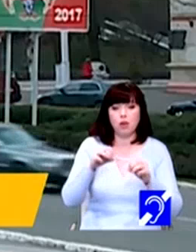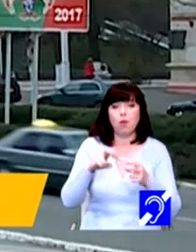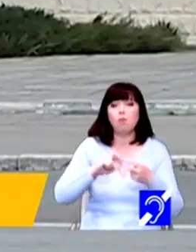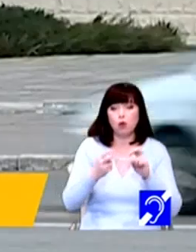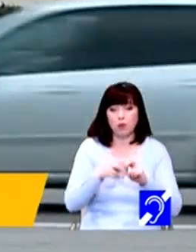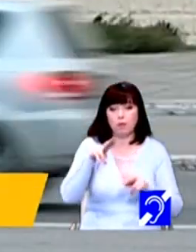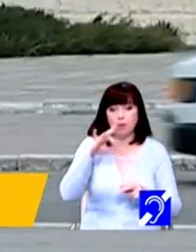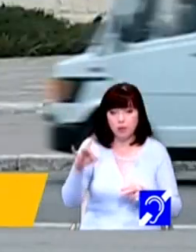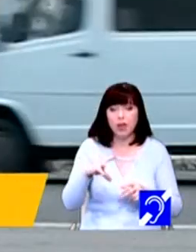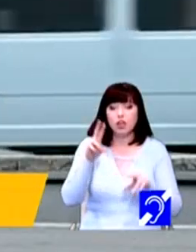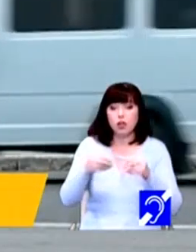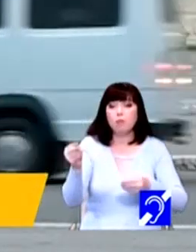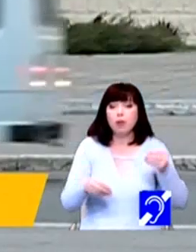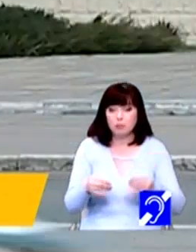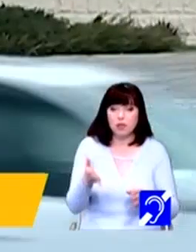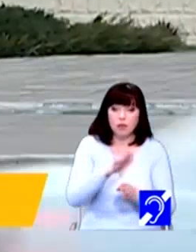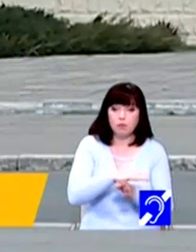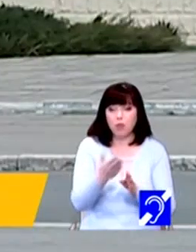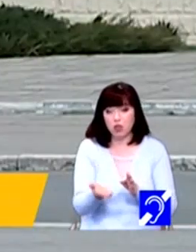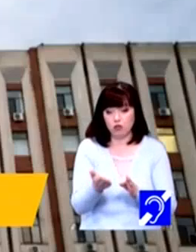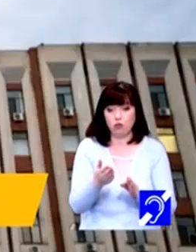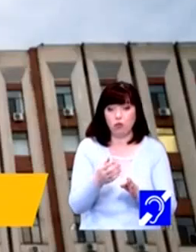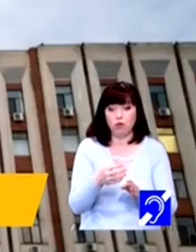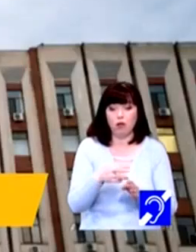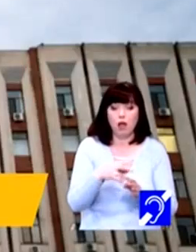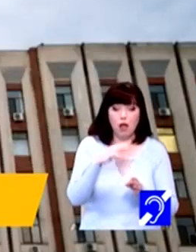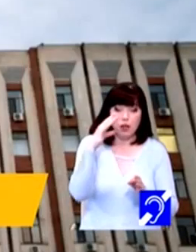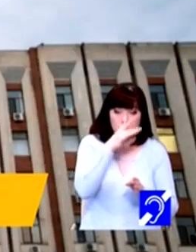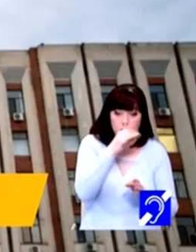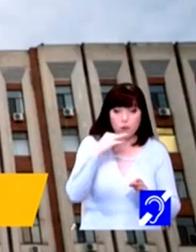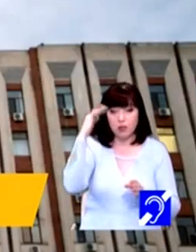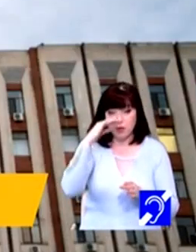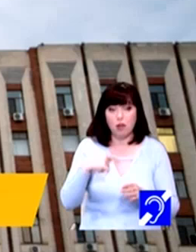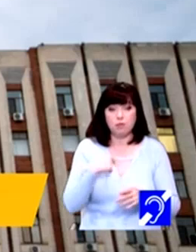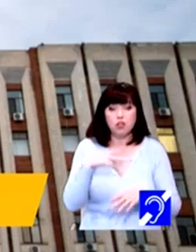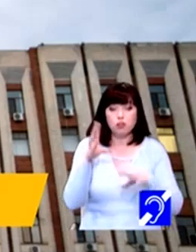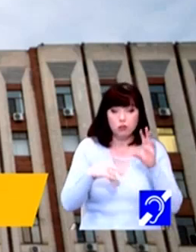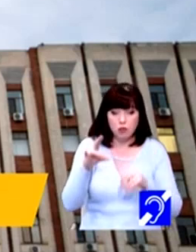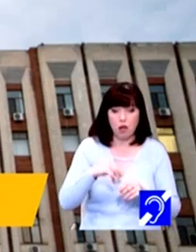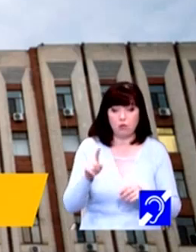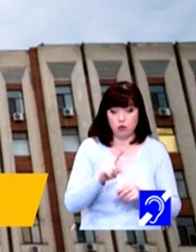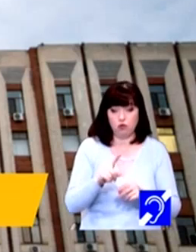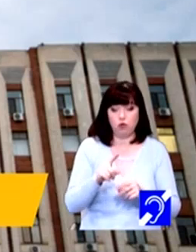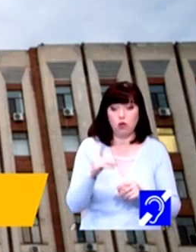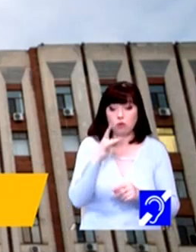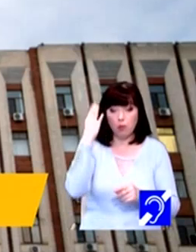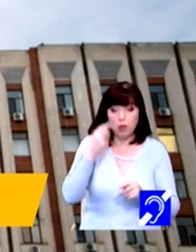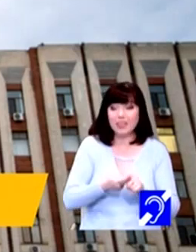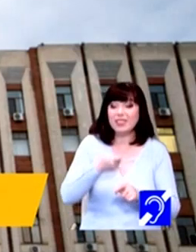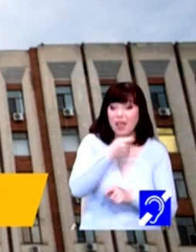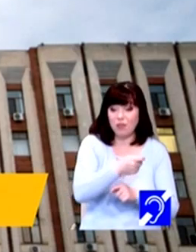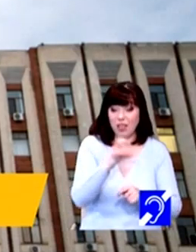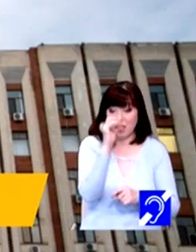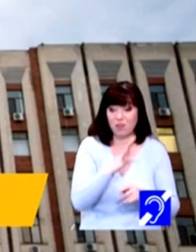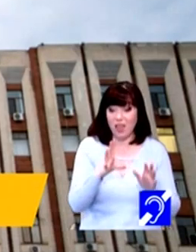unui acord interstatal dintre Chișinău și Tiraspol. Considerăm depunerea de către conducerea Republicii Moldova unei cereri de aderare